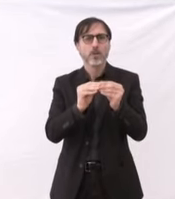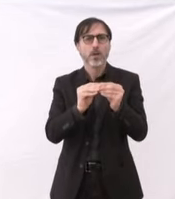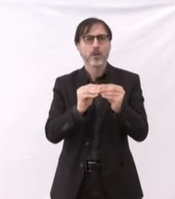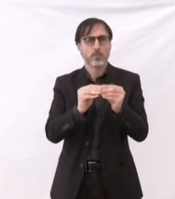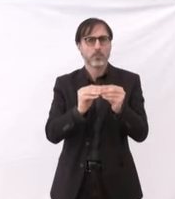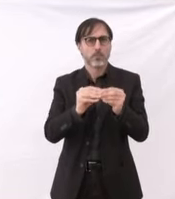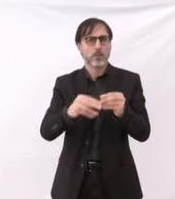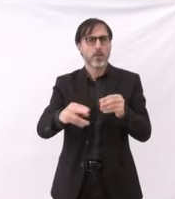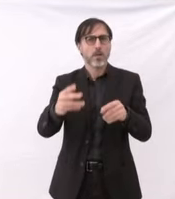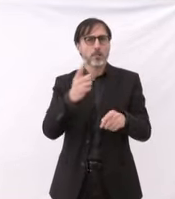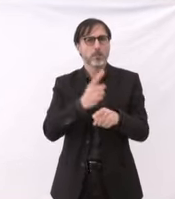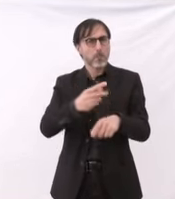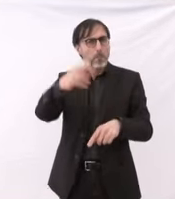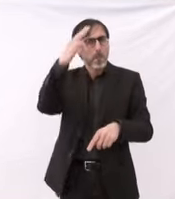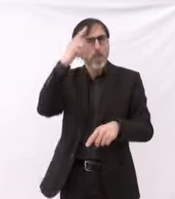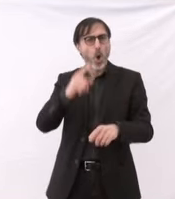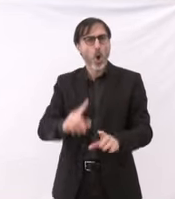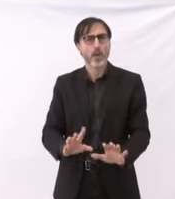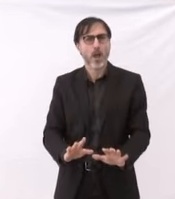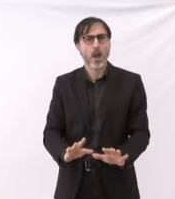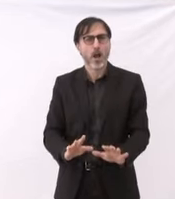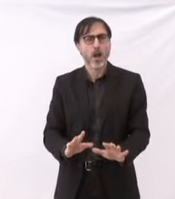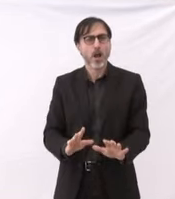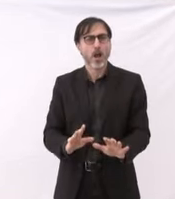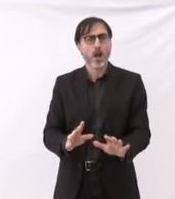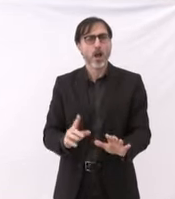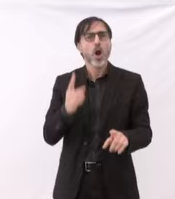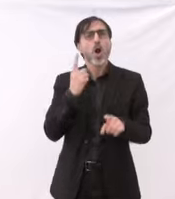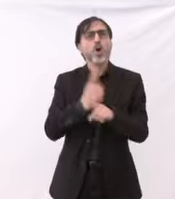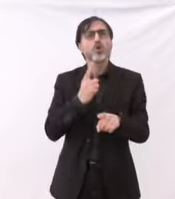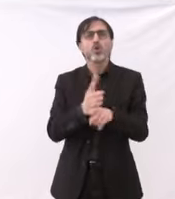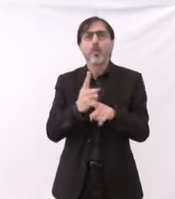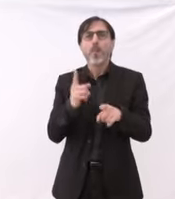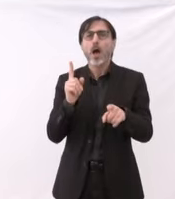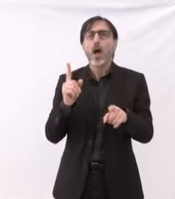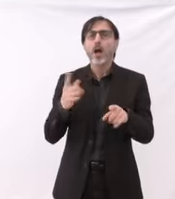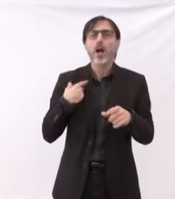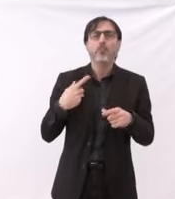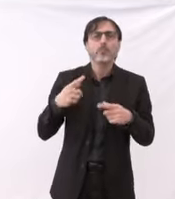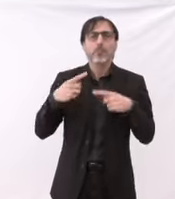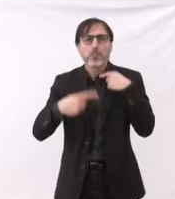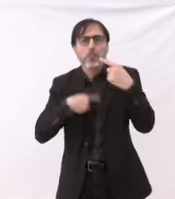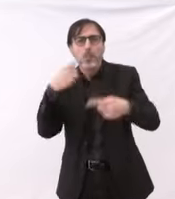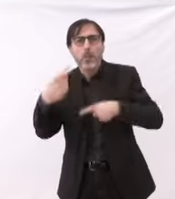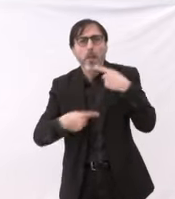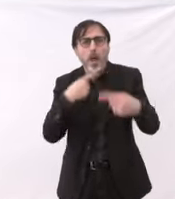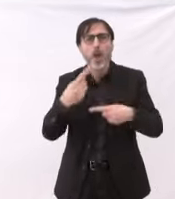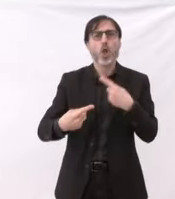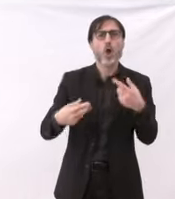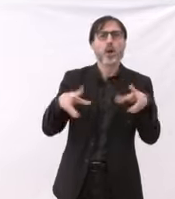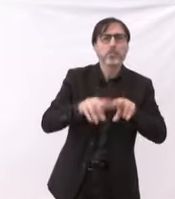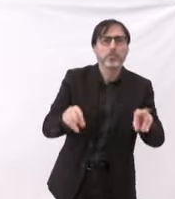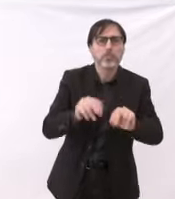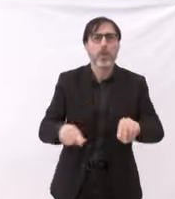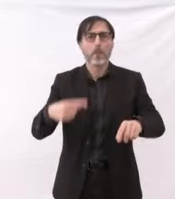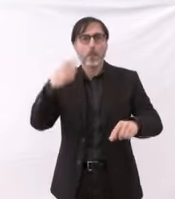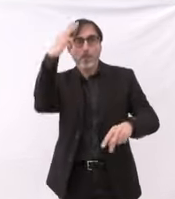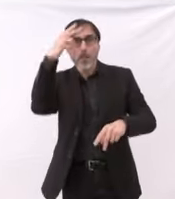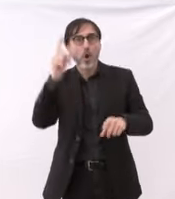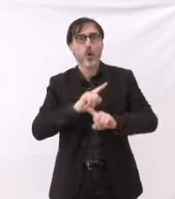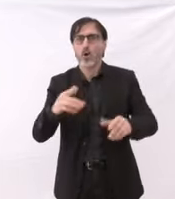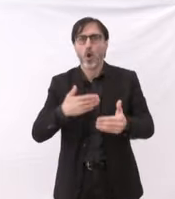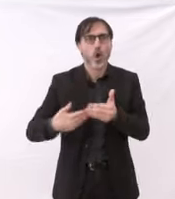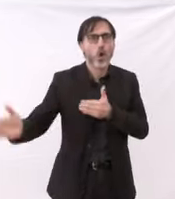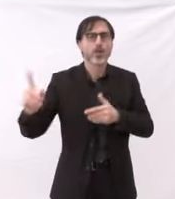della memoria, ma anche prendere distanze dalla retorica della memoria,